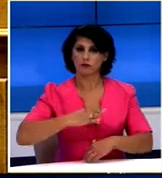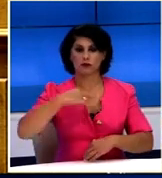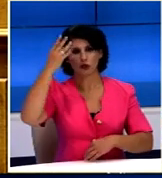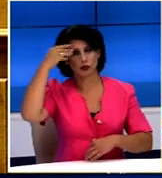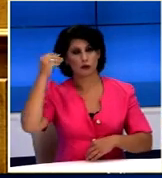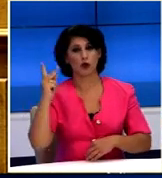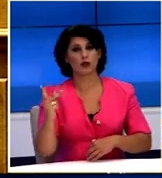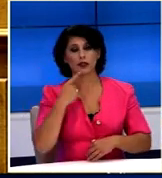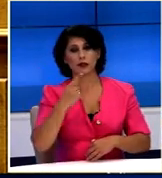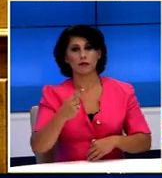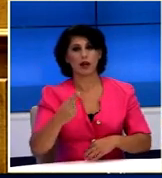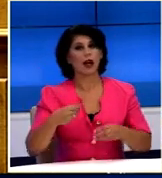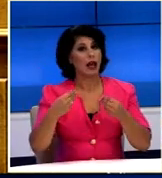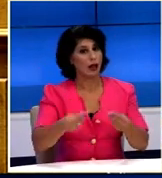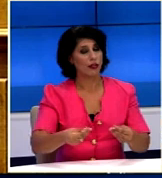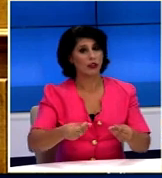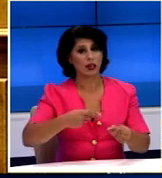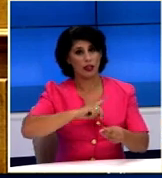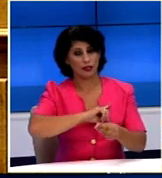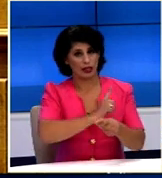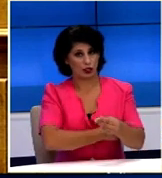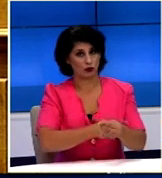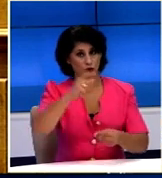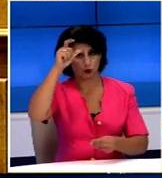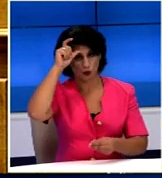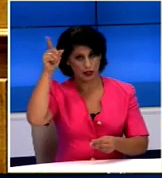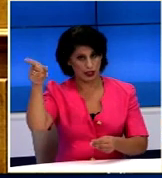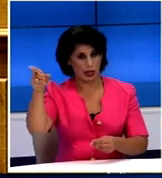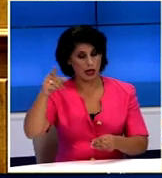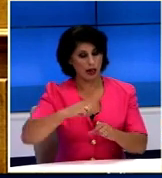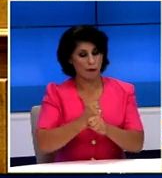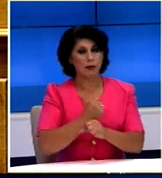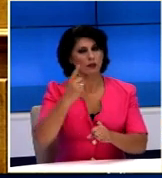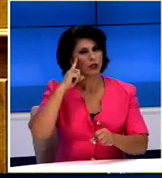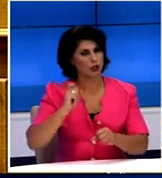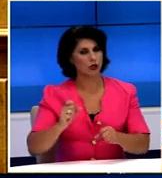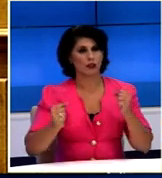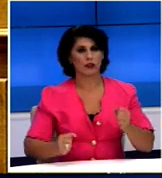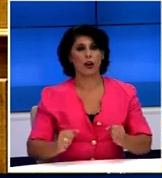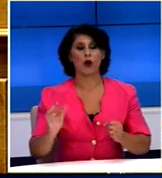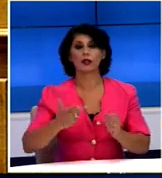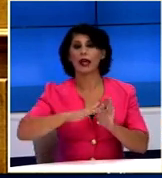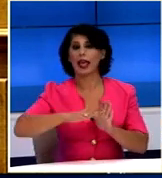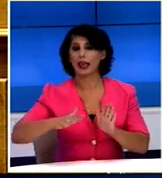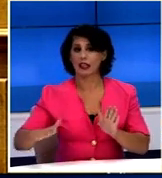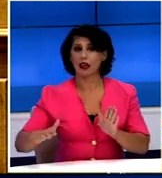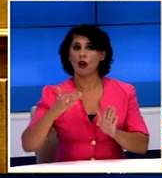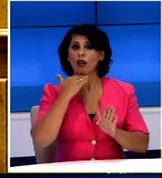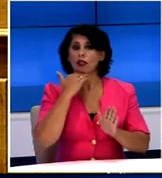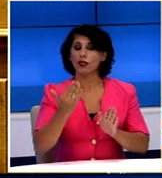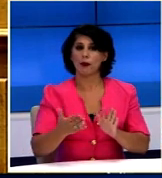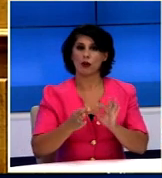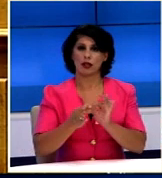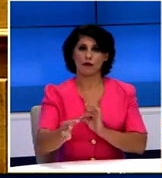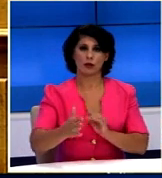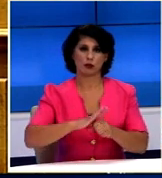Κοτζιά έλεγε. «Έδωσαν έτσι τη δυνατότητα στην Τουρκία να επιμείνει στη γνωστή της θέση ότι στο Αιγαίο δεν μπορεί να